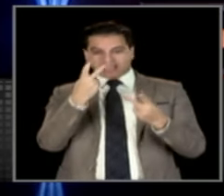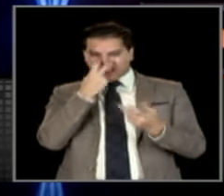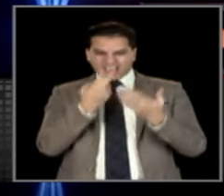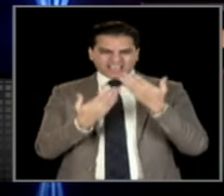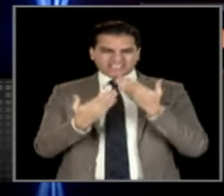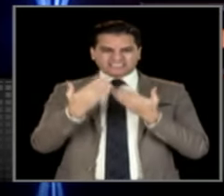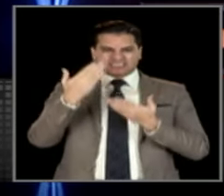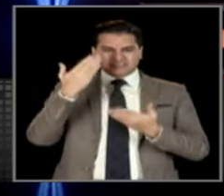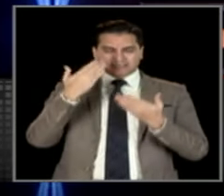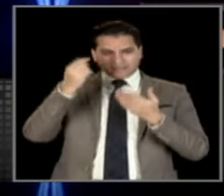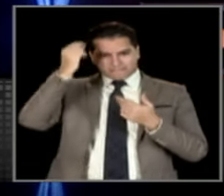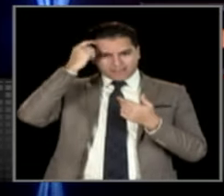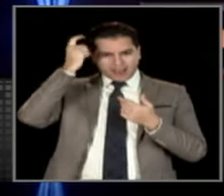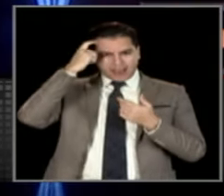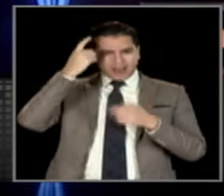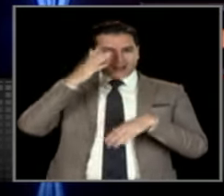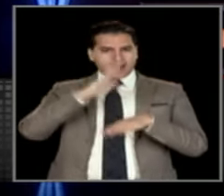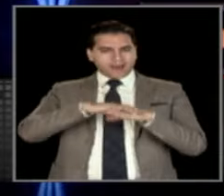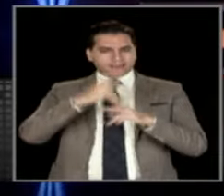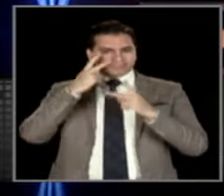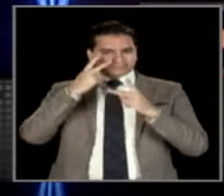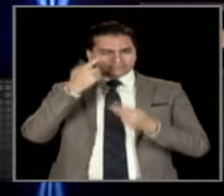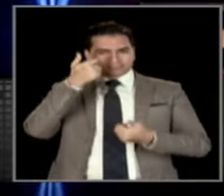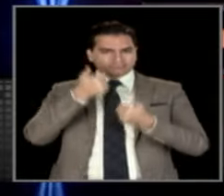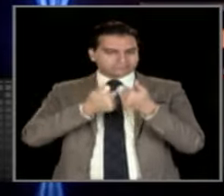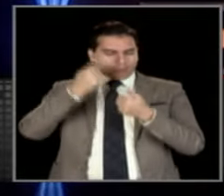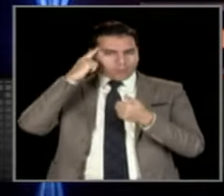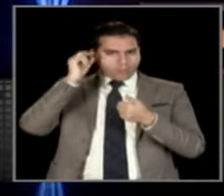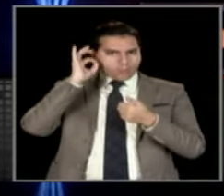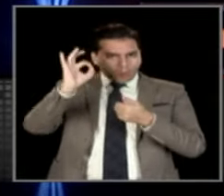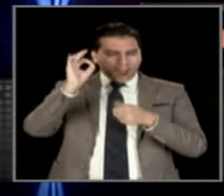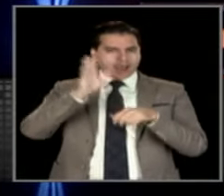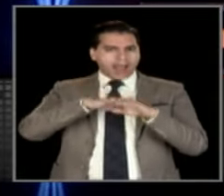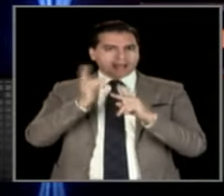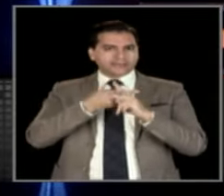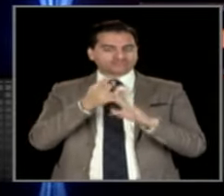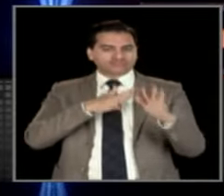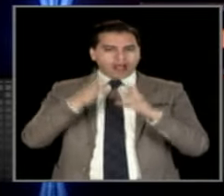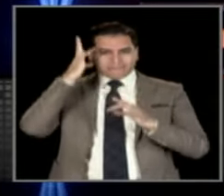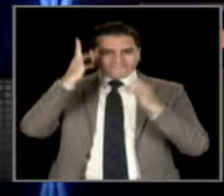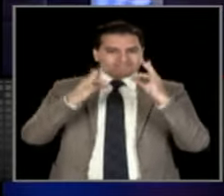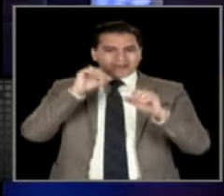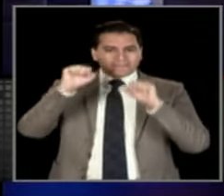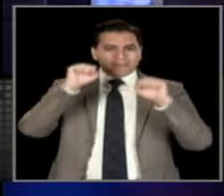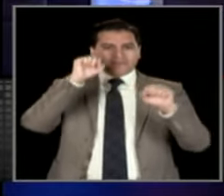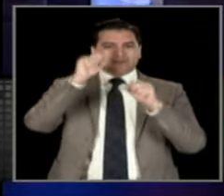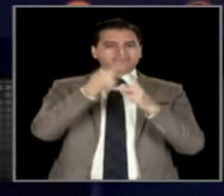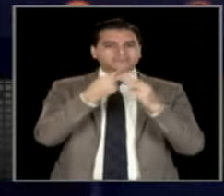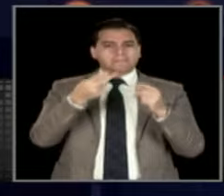ونشأتها وتأثيرها في ثقافة وتقاليد ووعي الشعوب. علي